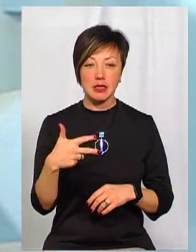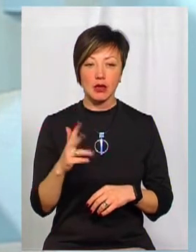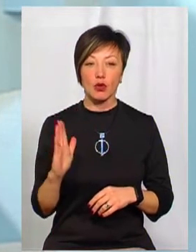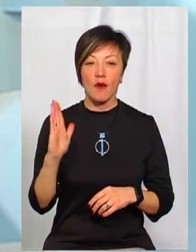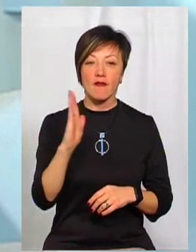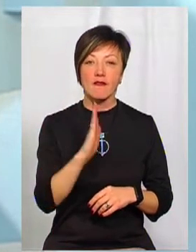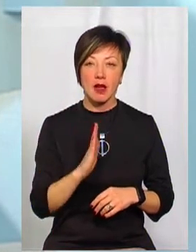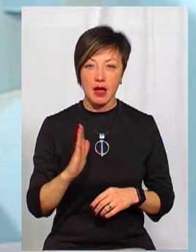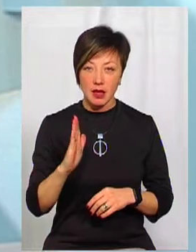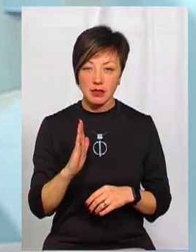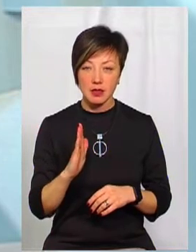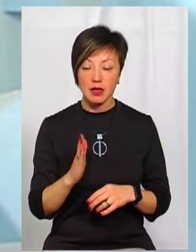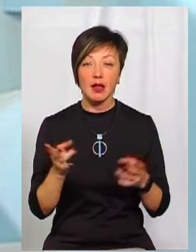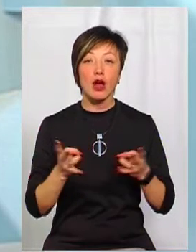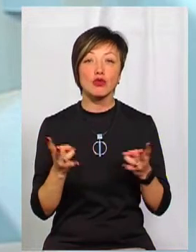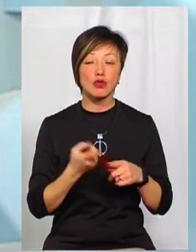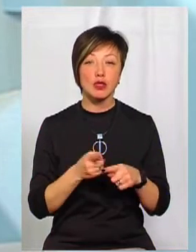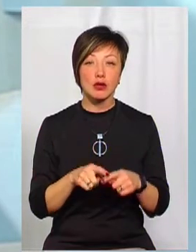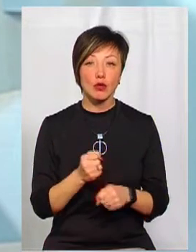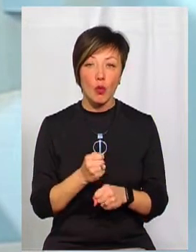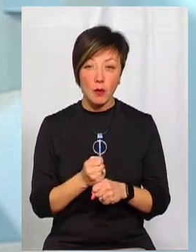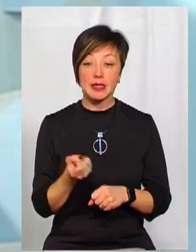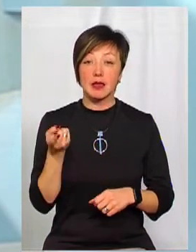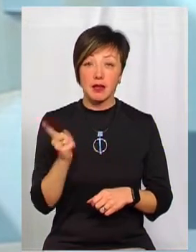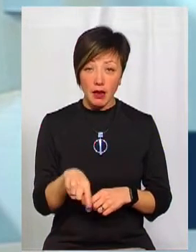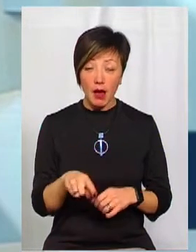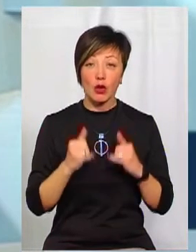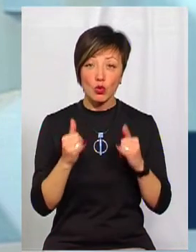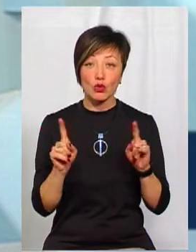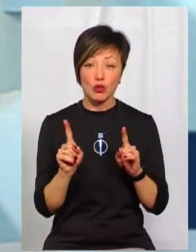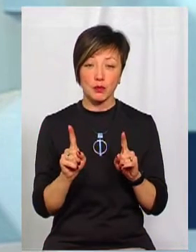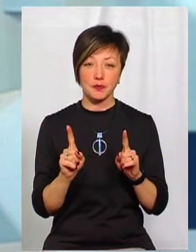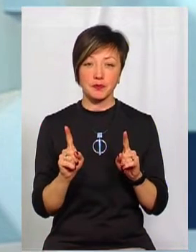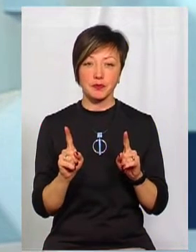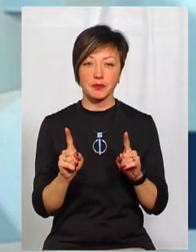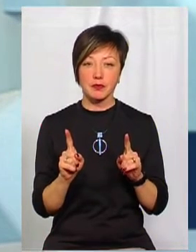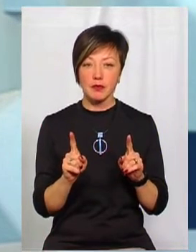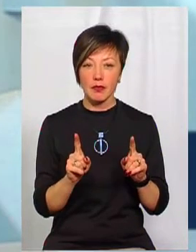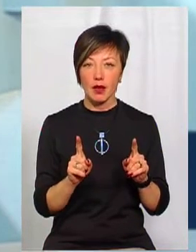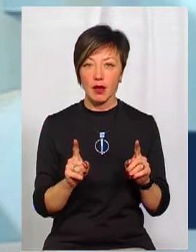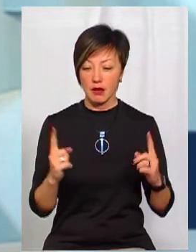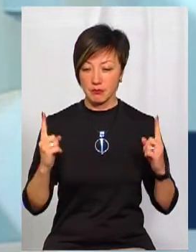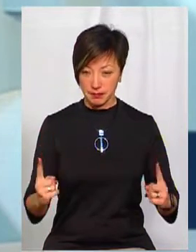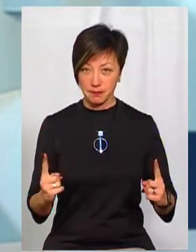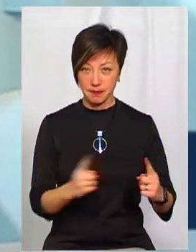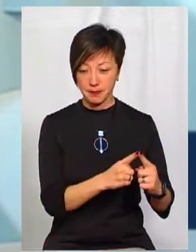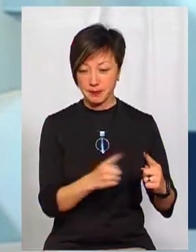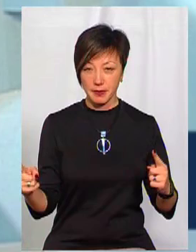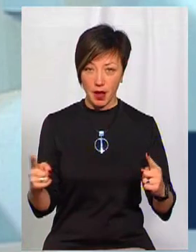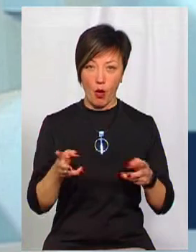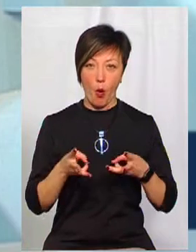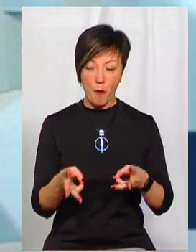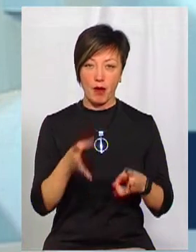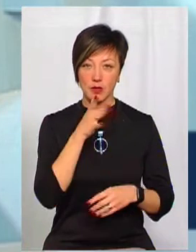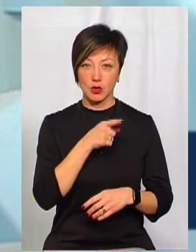30 вересня. Тобто, для чого це робиться? Це робиться для того, щоб охопити повний опалювальний сезон. Якщо